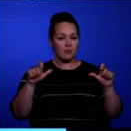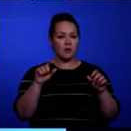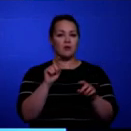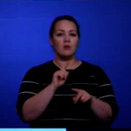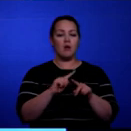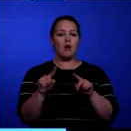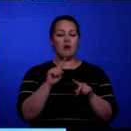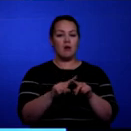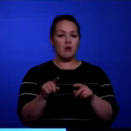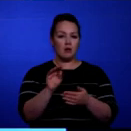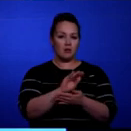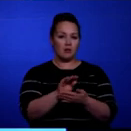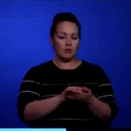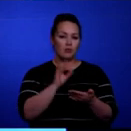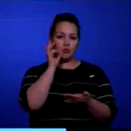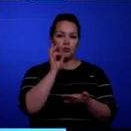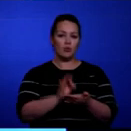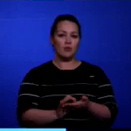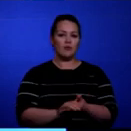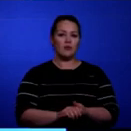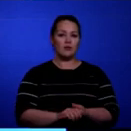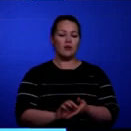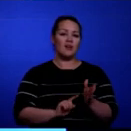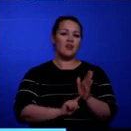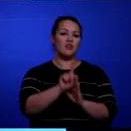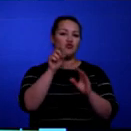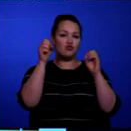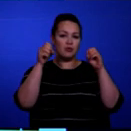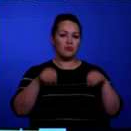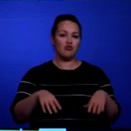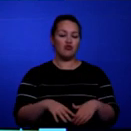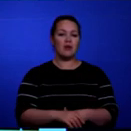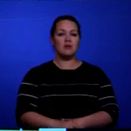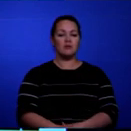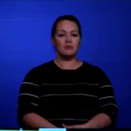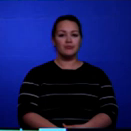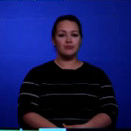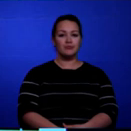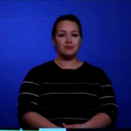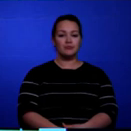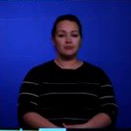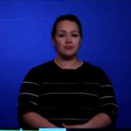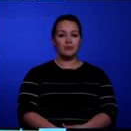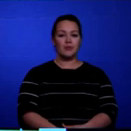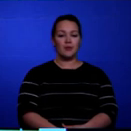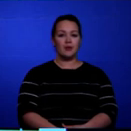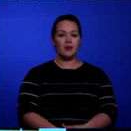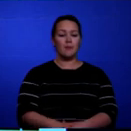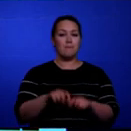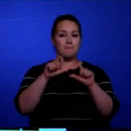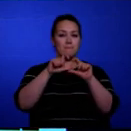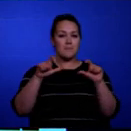дописываете ответ и начинаем решать пример на деление